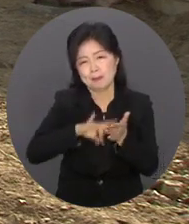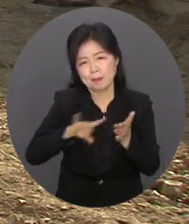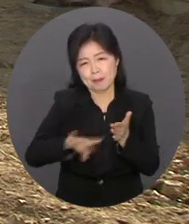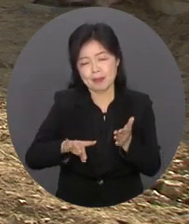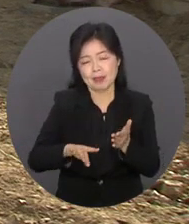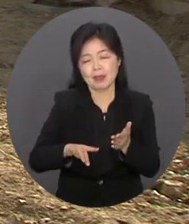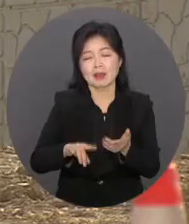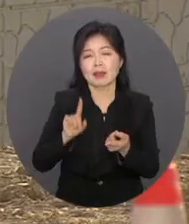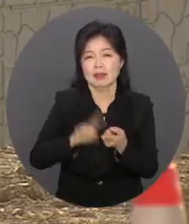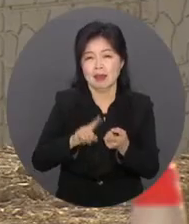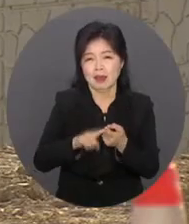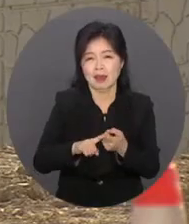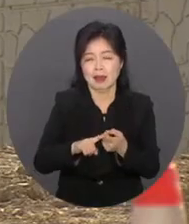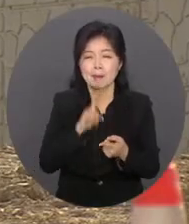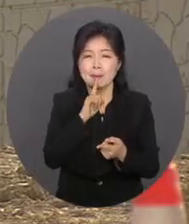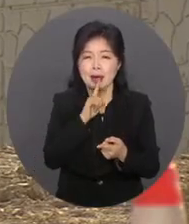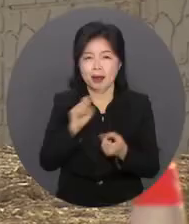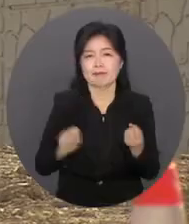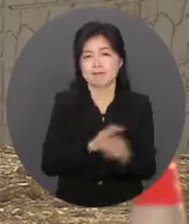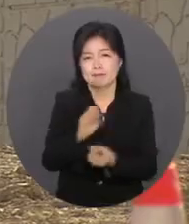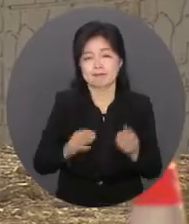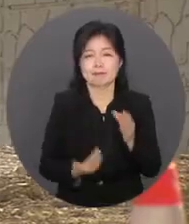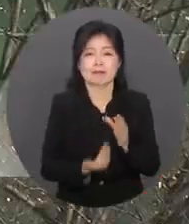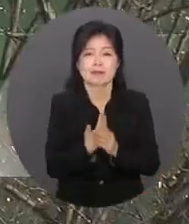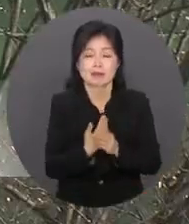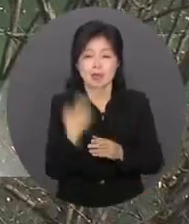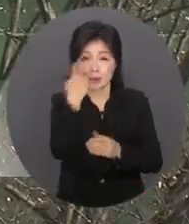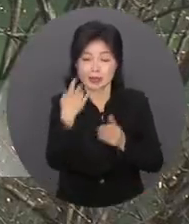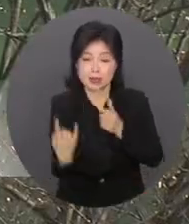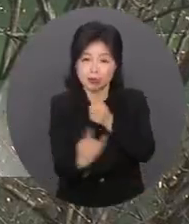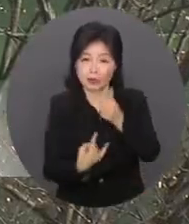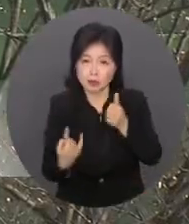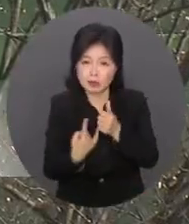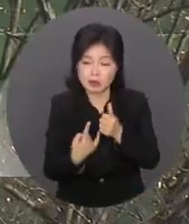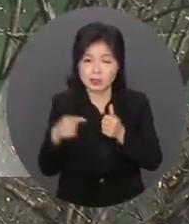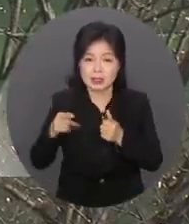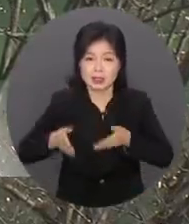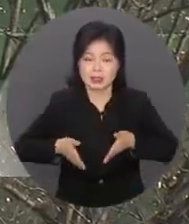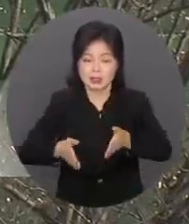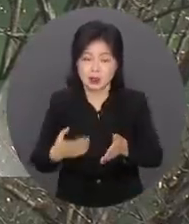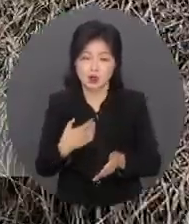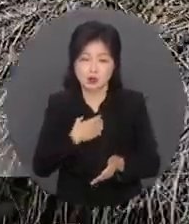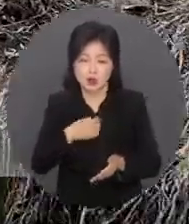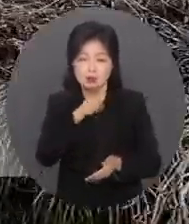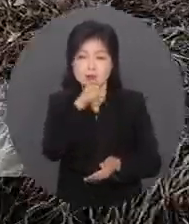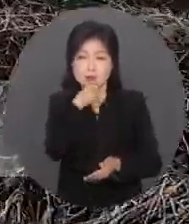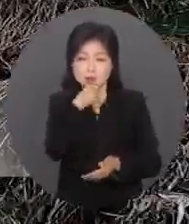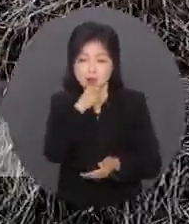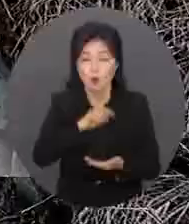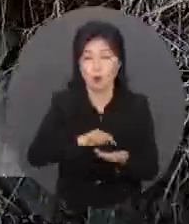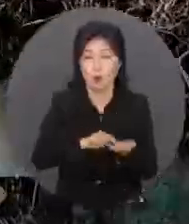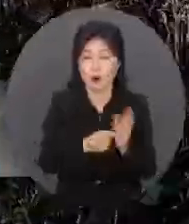불거질 가능성은 커졌습니다 광주시 감사위원회는 지산나들목 위험도 평가 결과가 나오는 대로